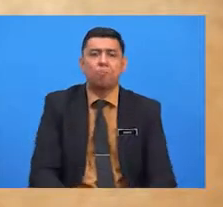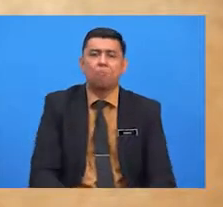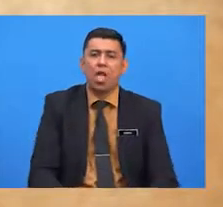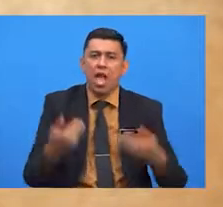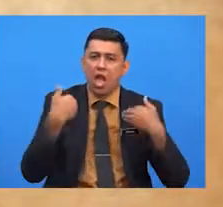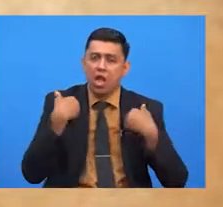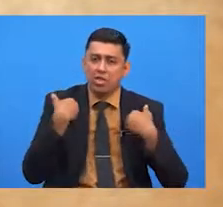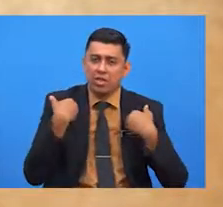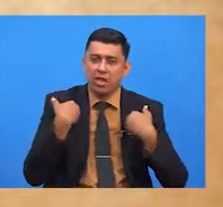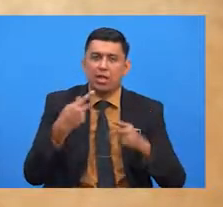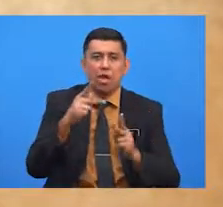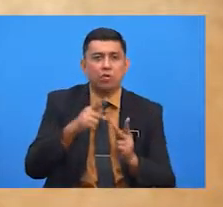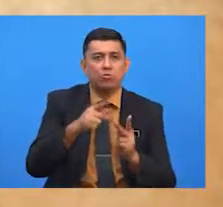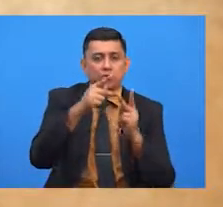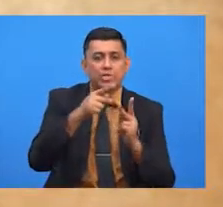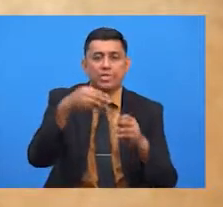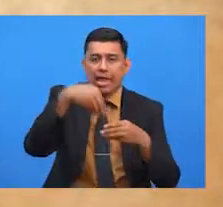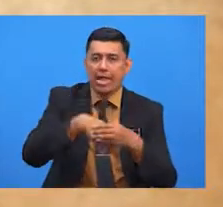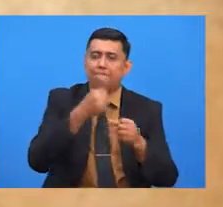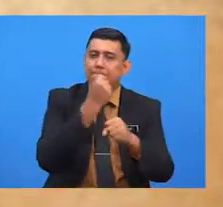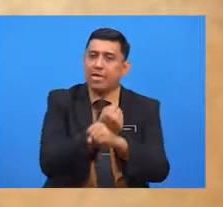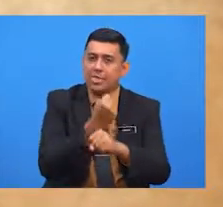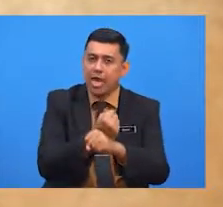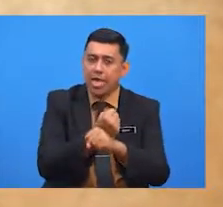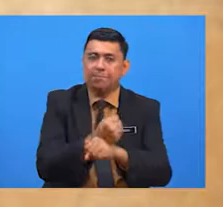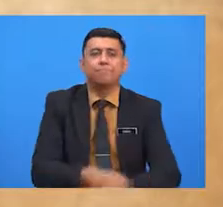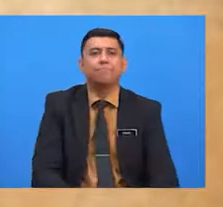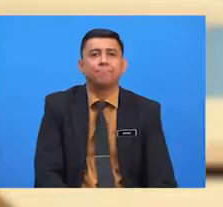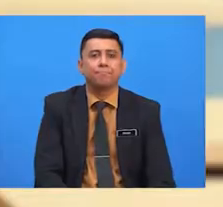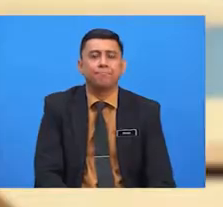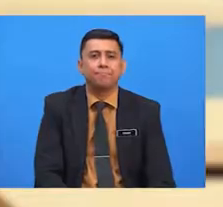mewujudkan pengkhususan dalam bidang pekerjaan.